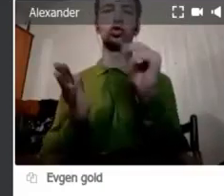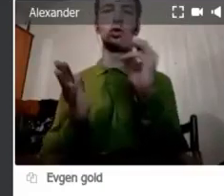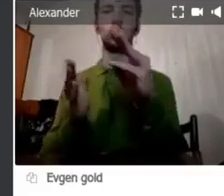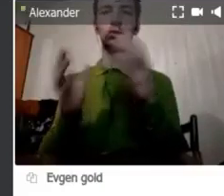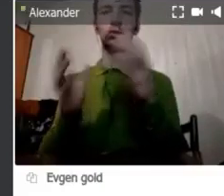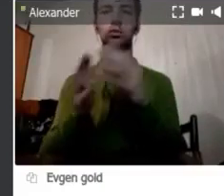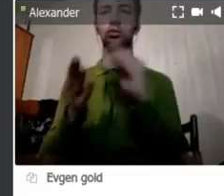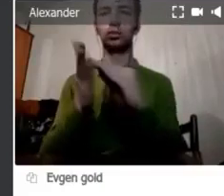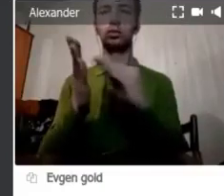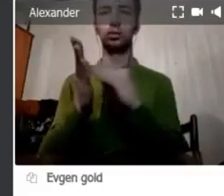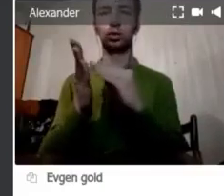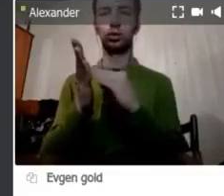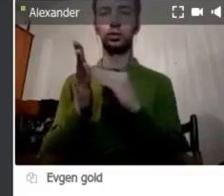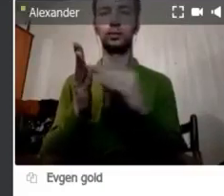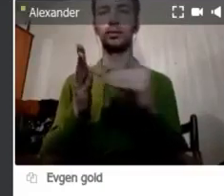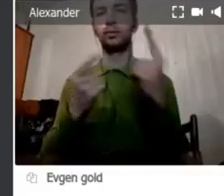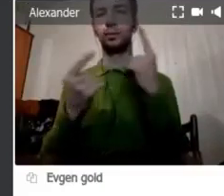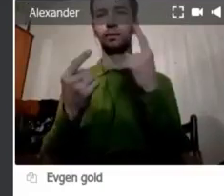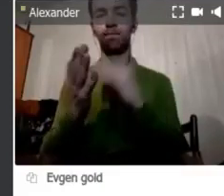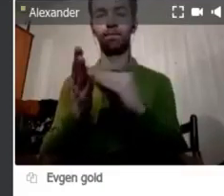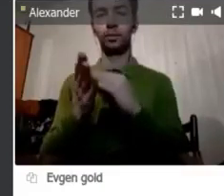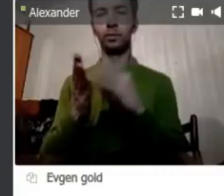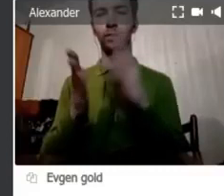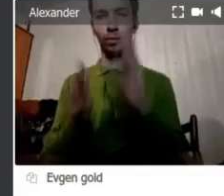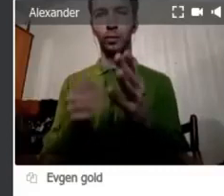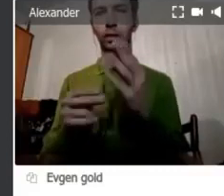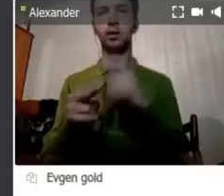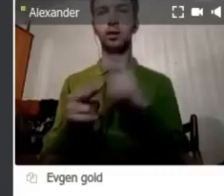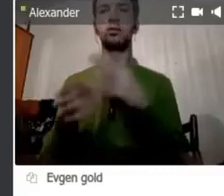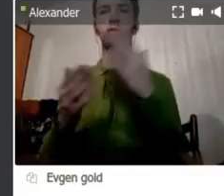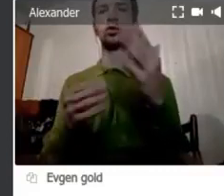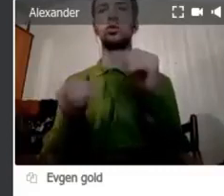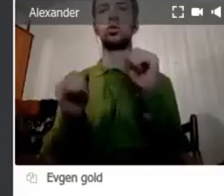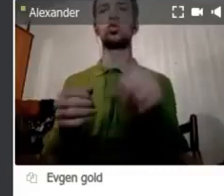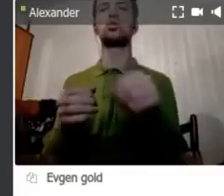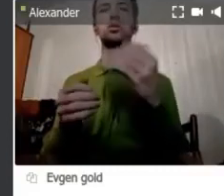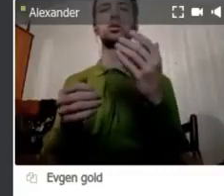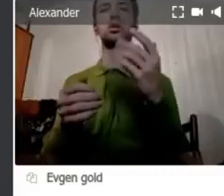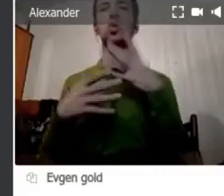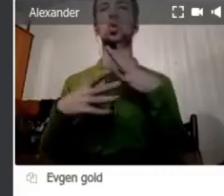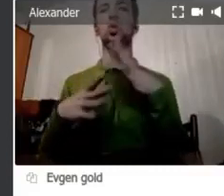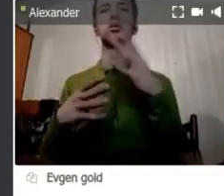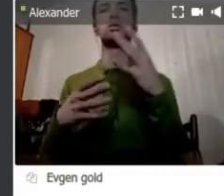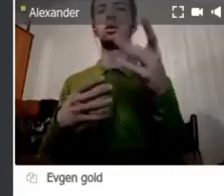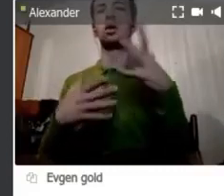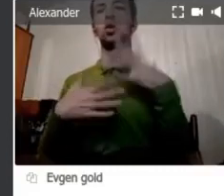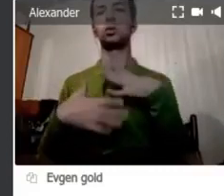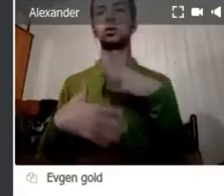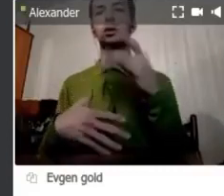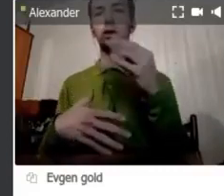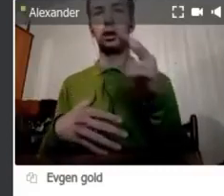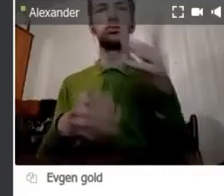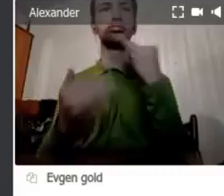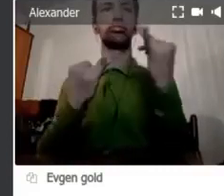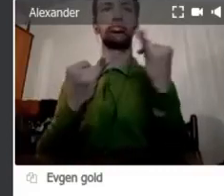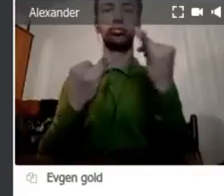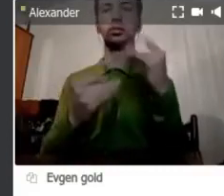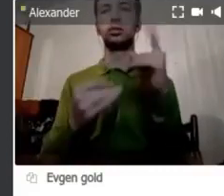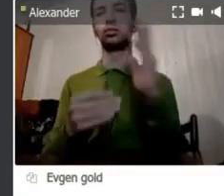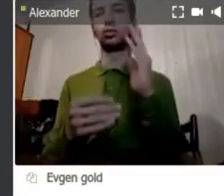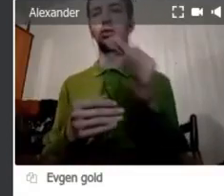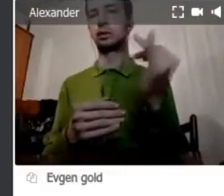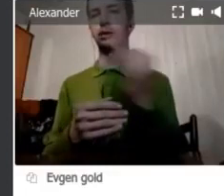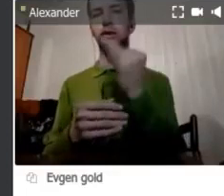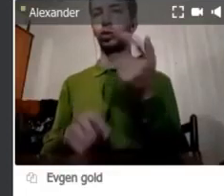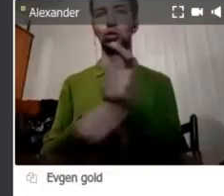где это обучение? Светлана, обучение у нас есть на 4People, есть в группе ВКонтакте, есть,